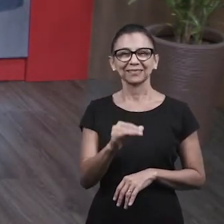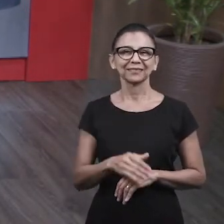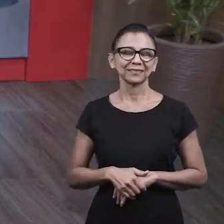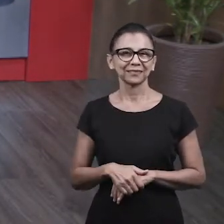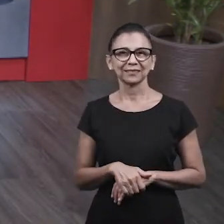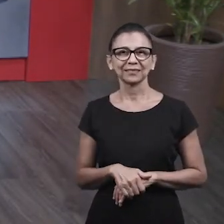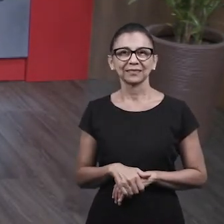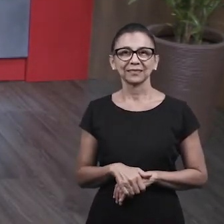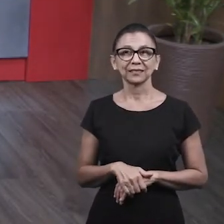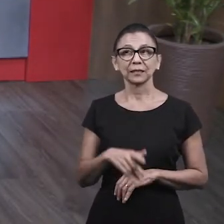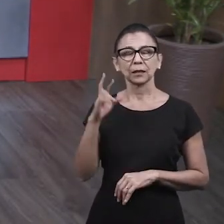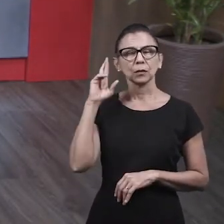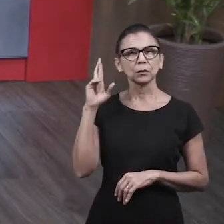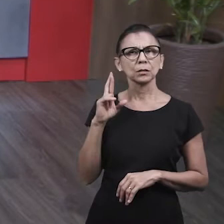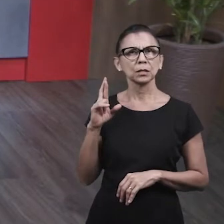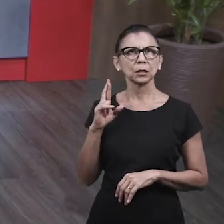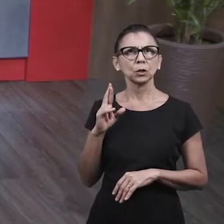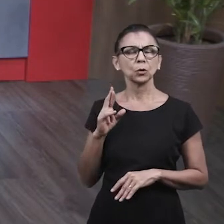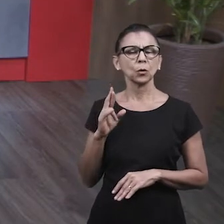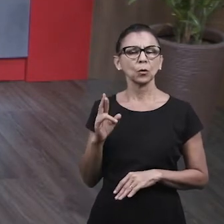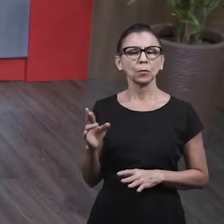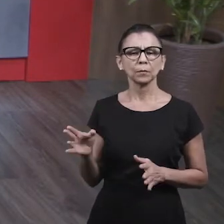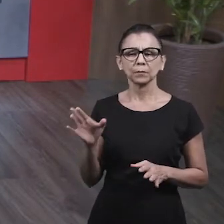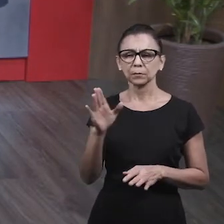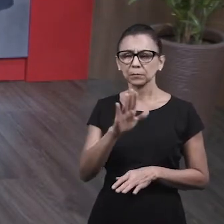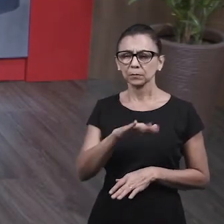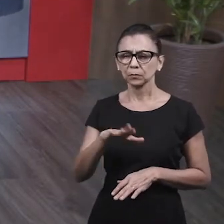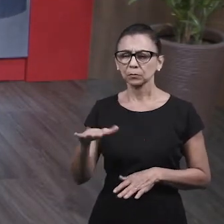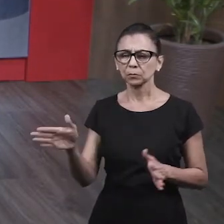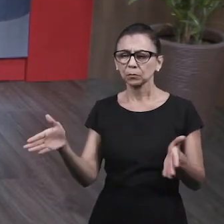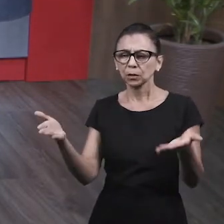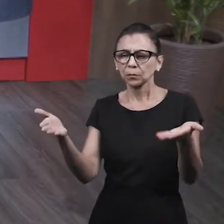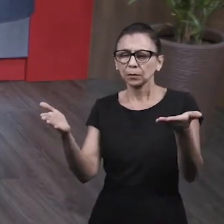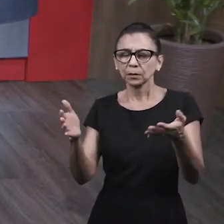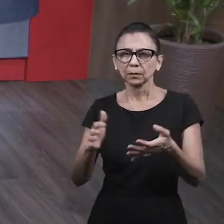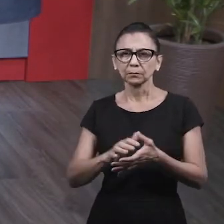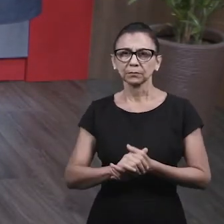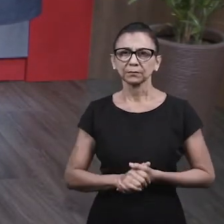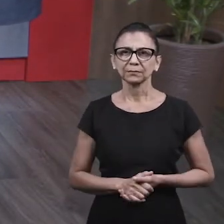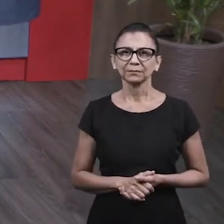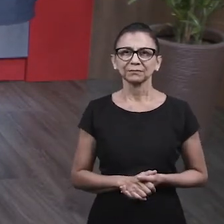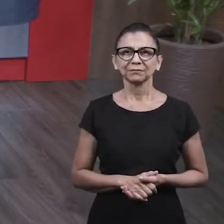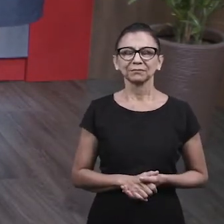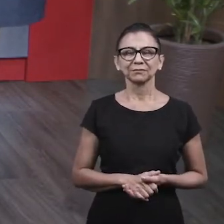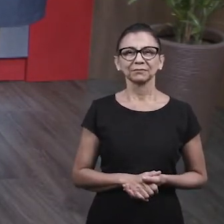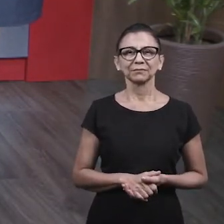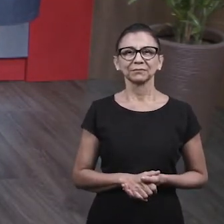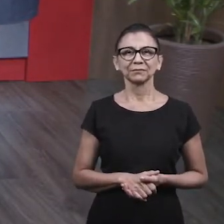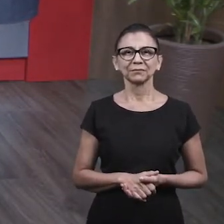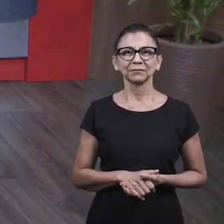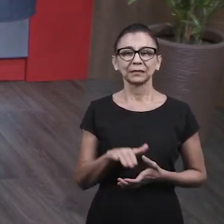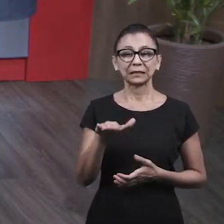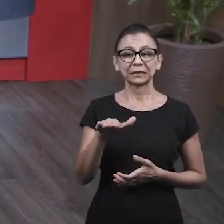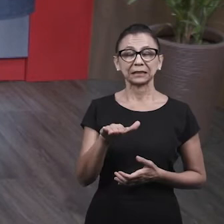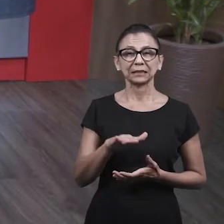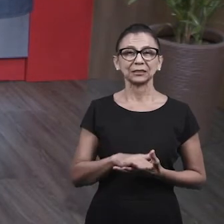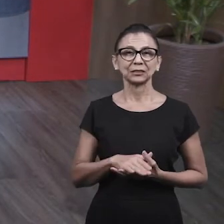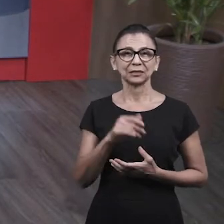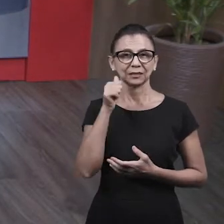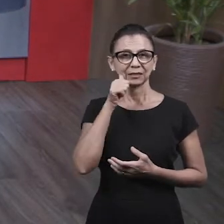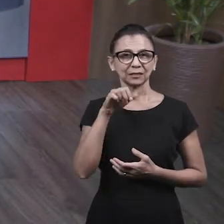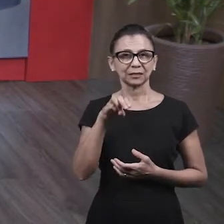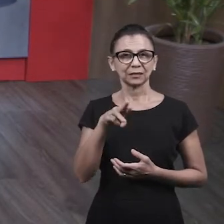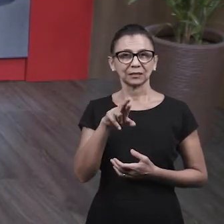éveillé ce désir de servir à l'intermédiaire Maria Eduarda qui va nous raconter son expérience. Nous